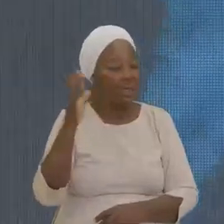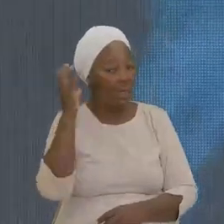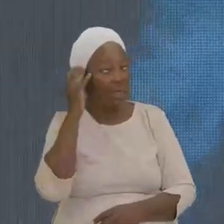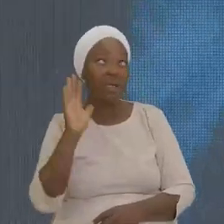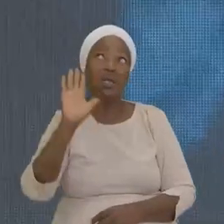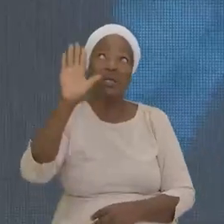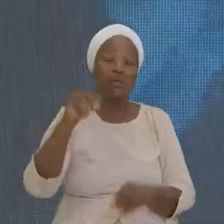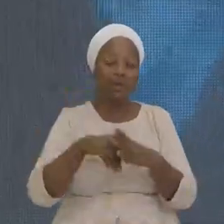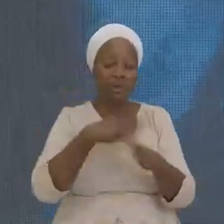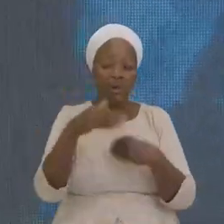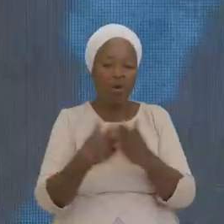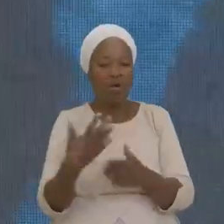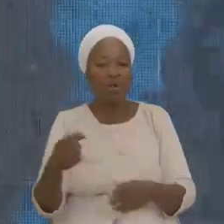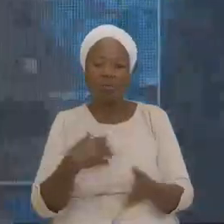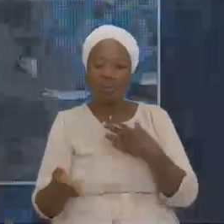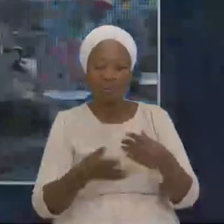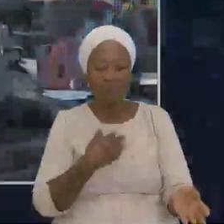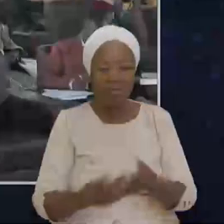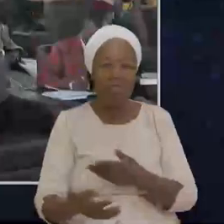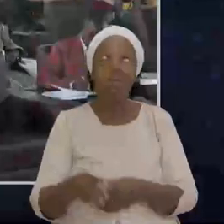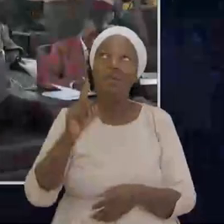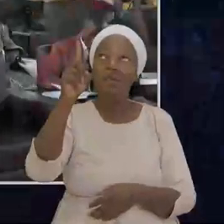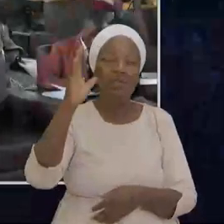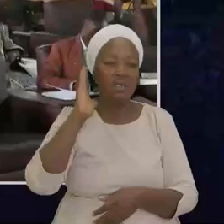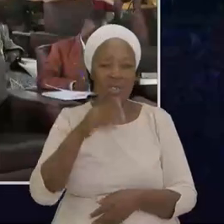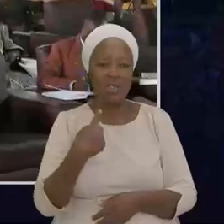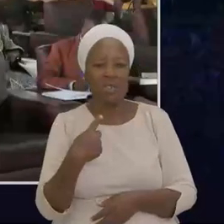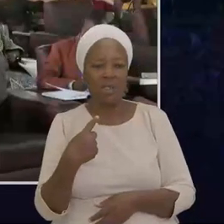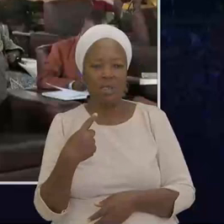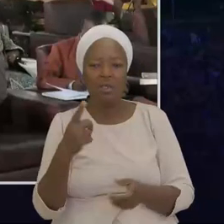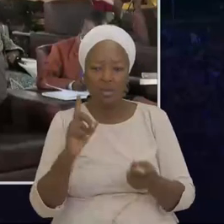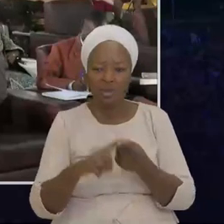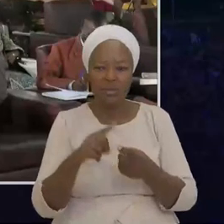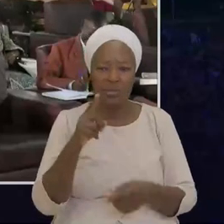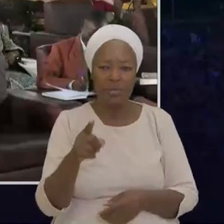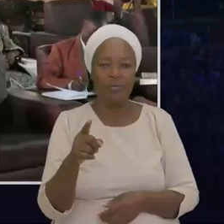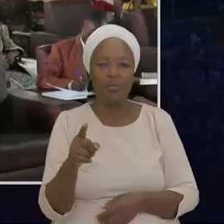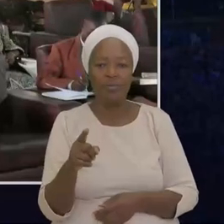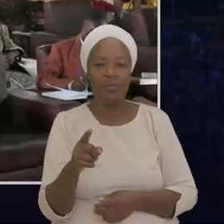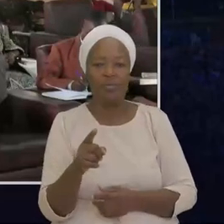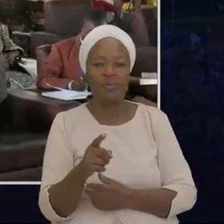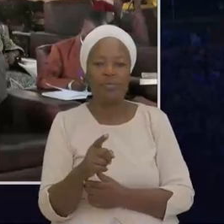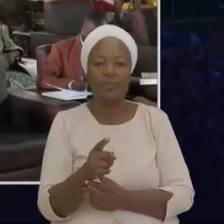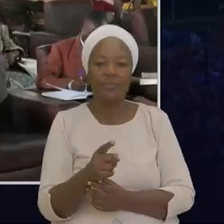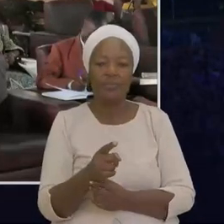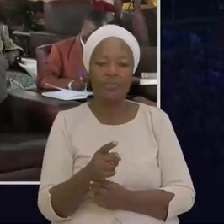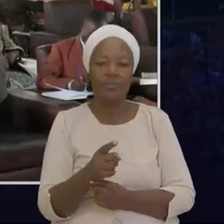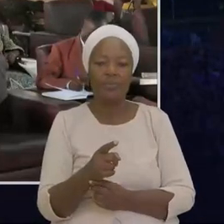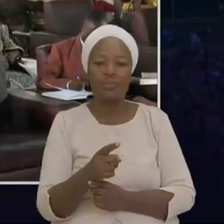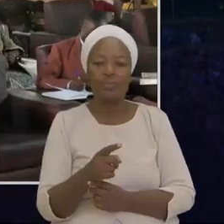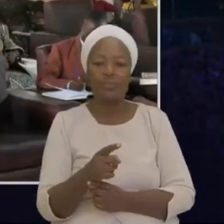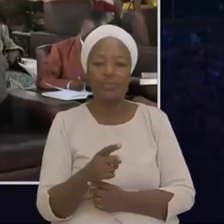Il dit, vous l'écouterez dans tout ce qu'il vous dira.